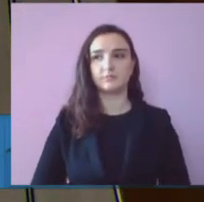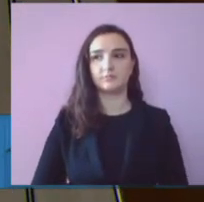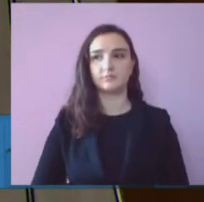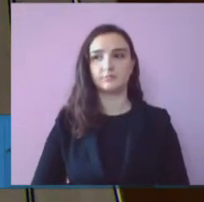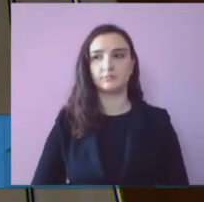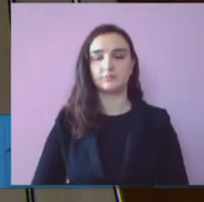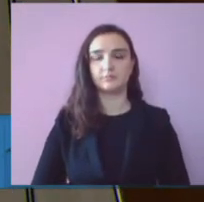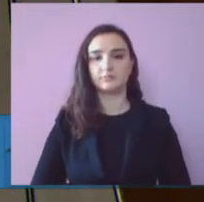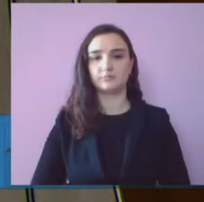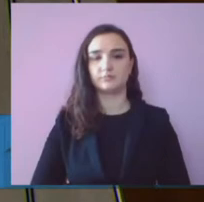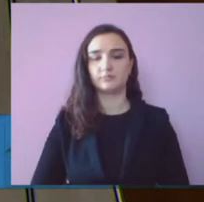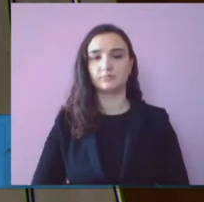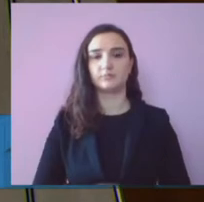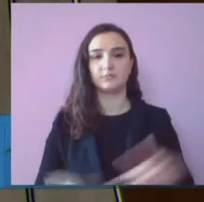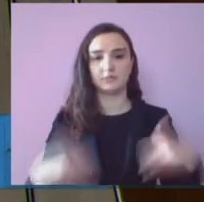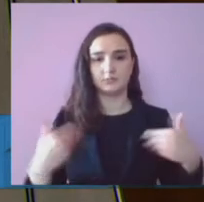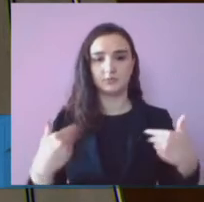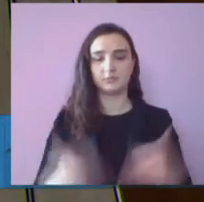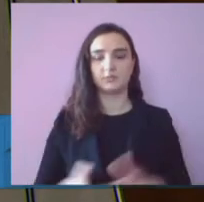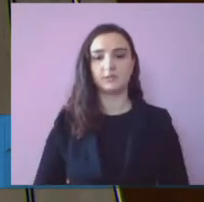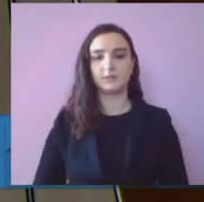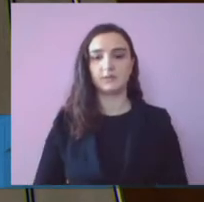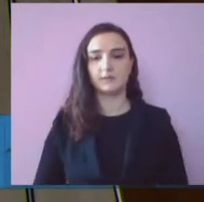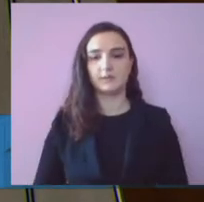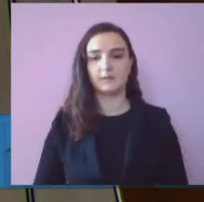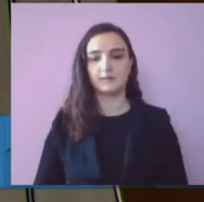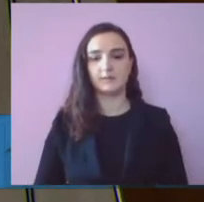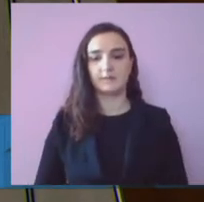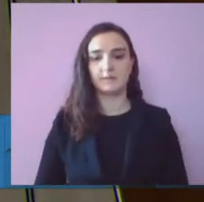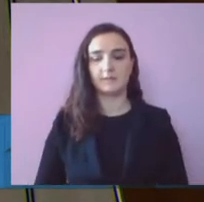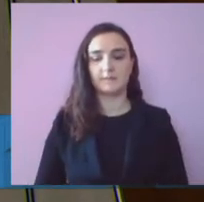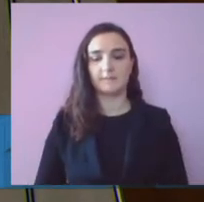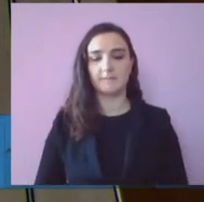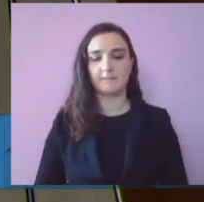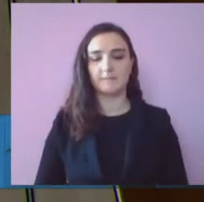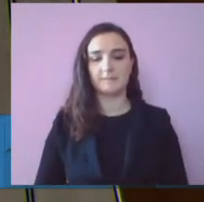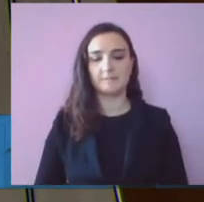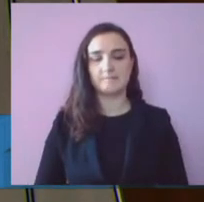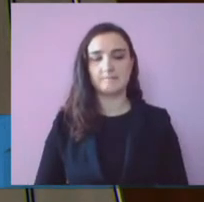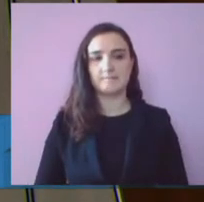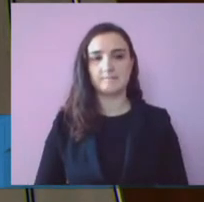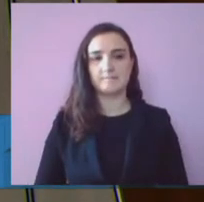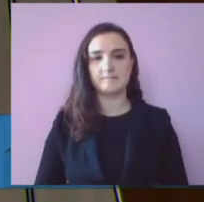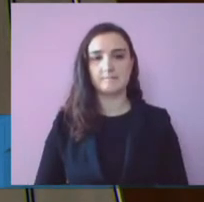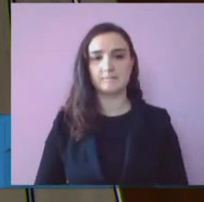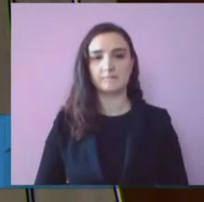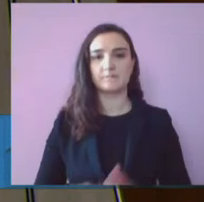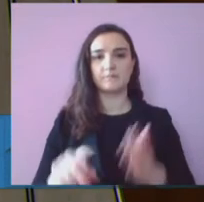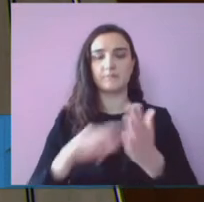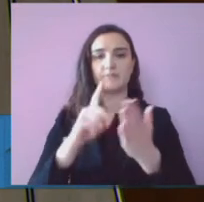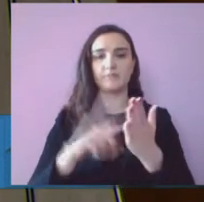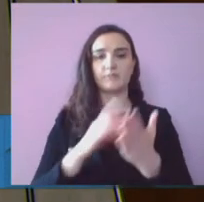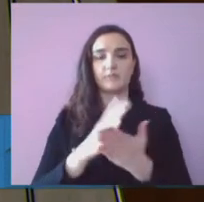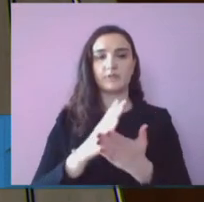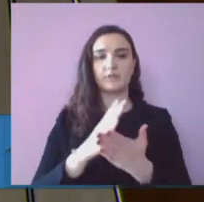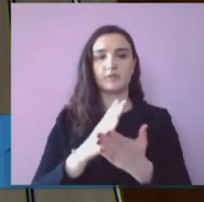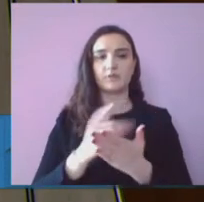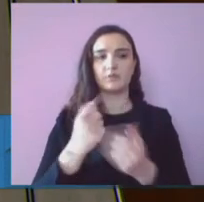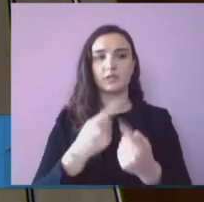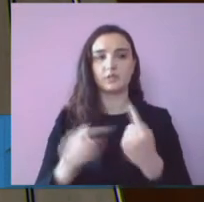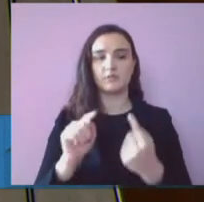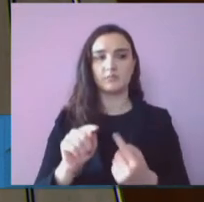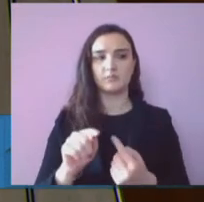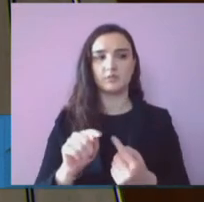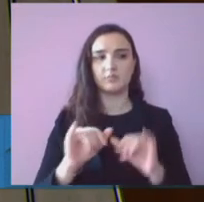გამარჯობათ. გამარჯობათ. შეკითხვა მაქვს, თუ შეიძლება, ოღონ ცოტა განსხვავებულია ამ